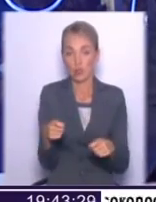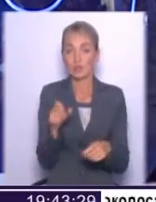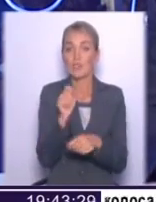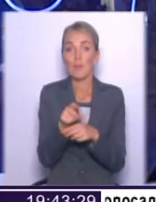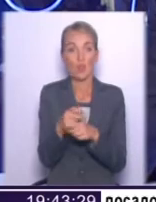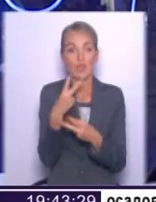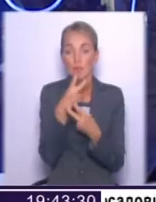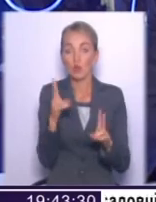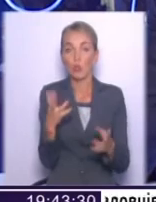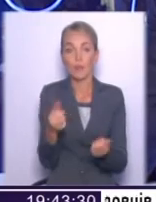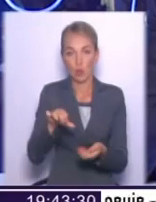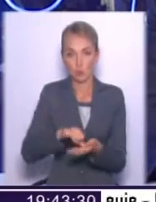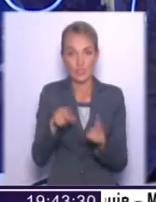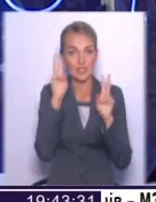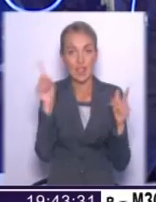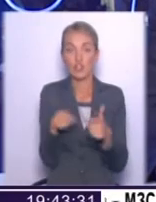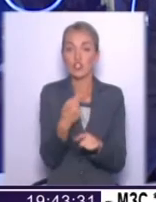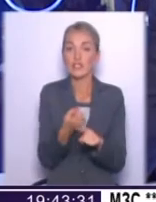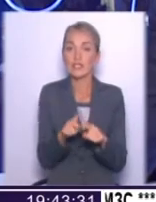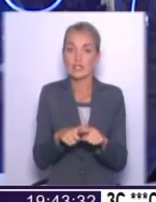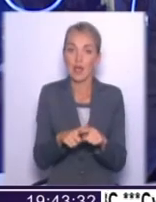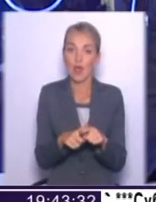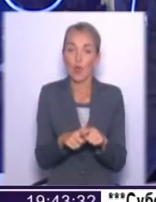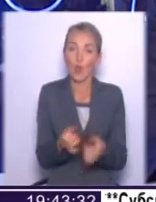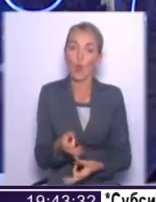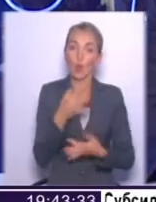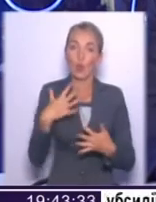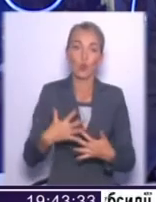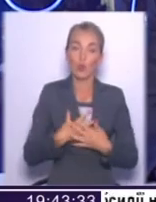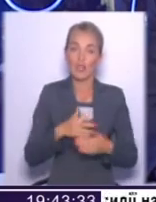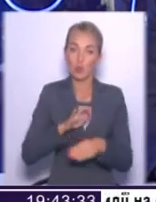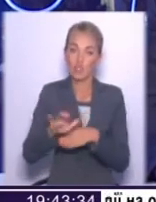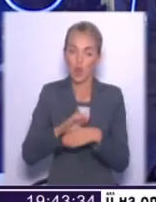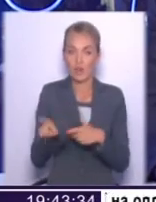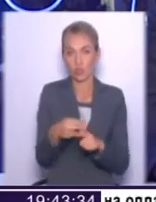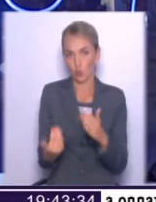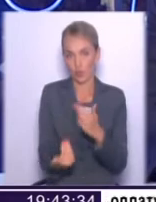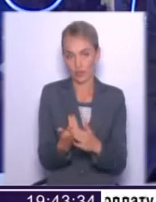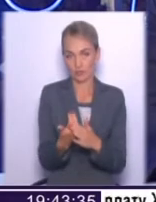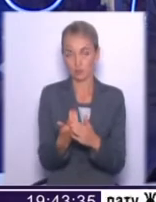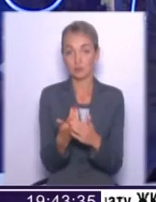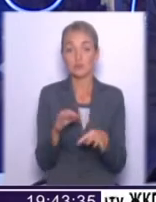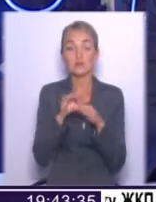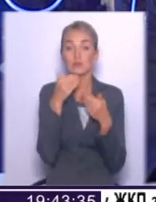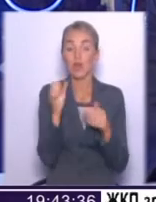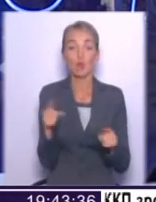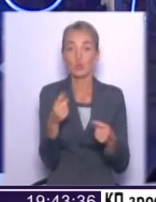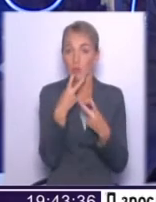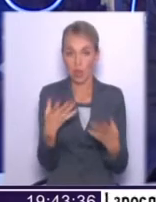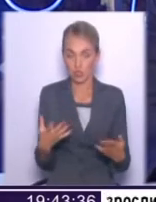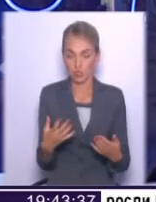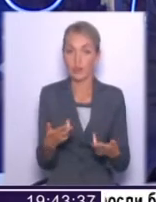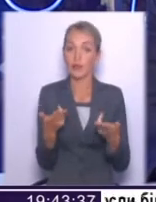приймає участь у тендері. Він не знає, чи це його улюблений постачальник, чи це якийсь новий постачальник. А він чому бачить, не бачить? Що не відображається?